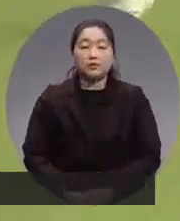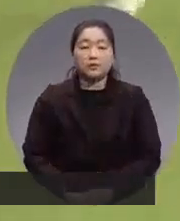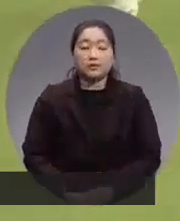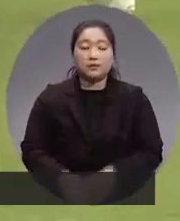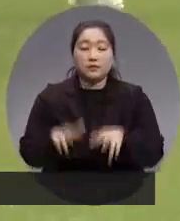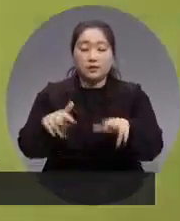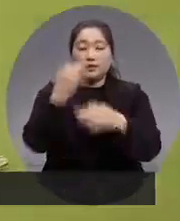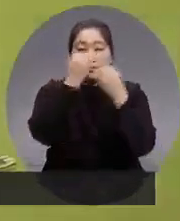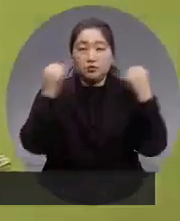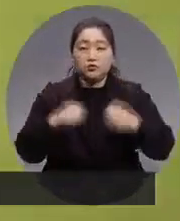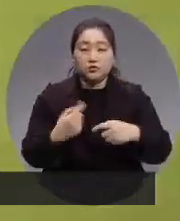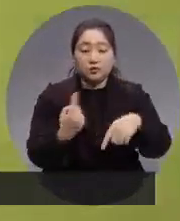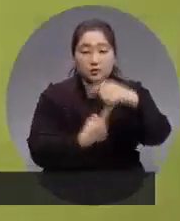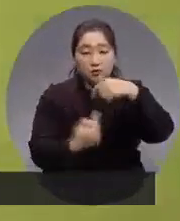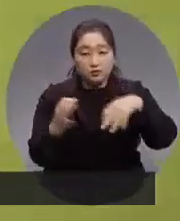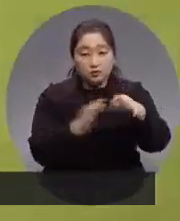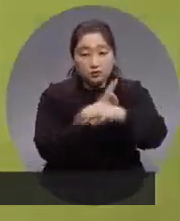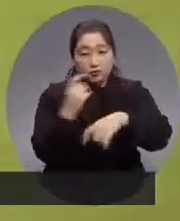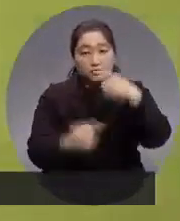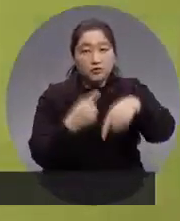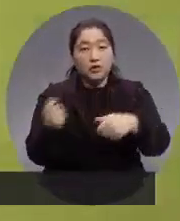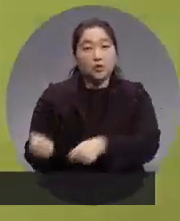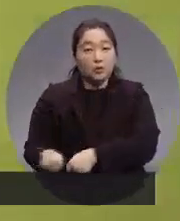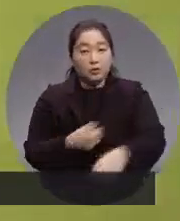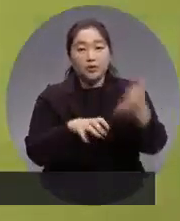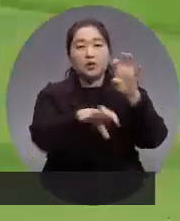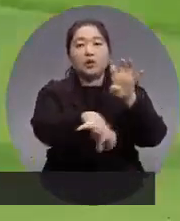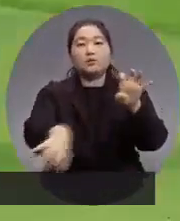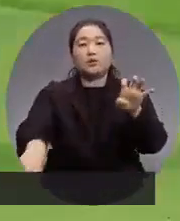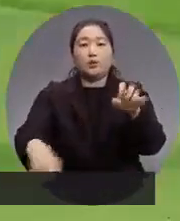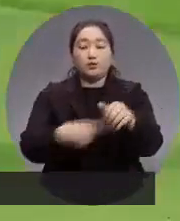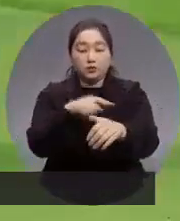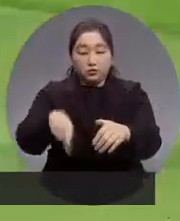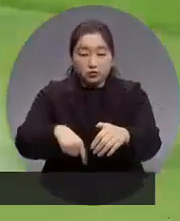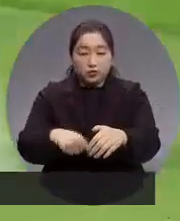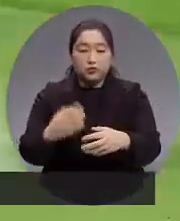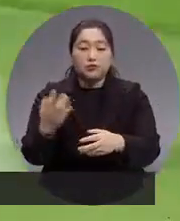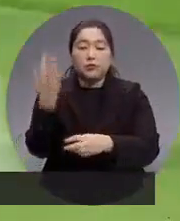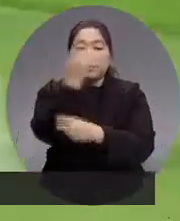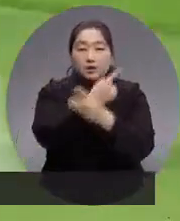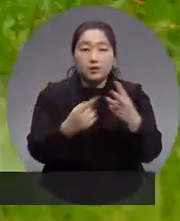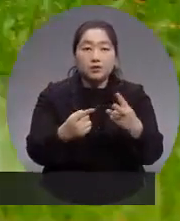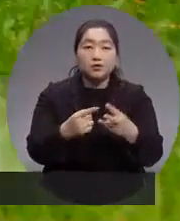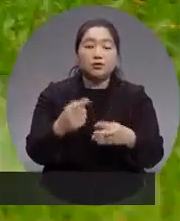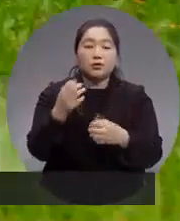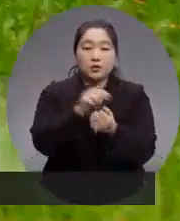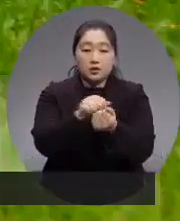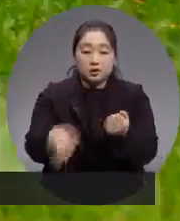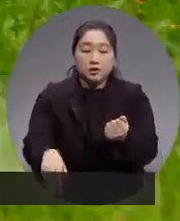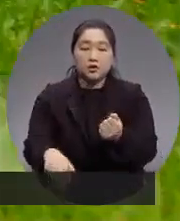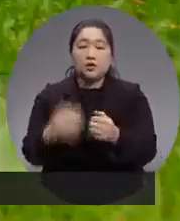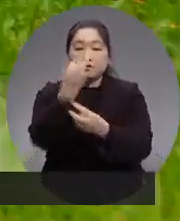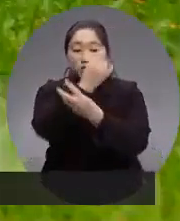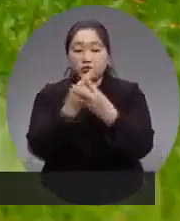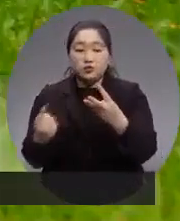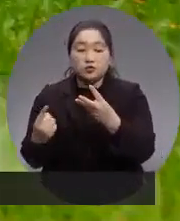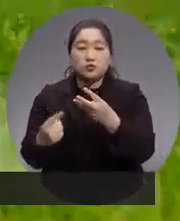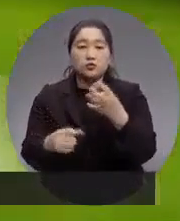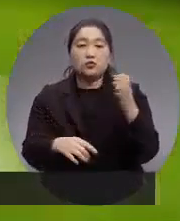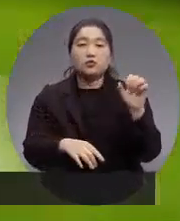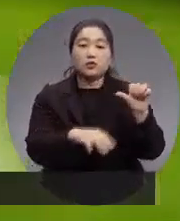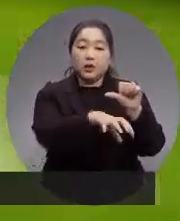현재 충북에서 영업 중인 골프장은 모두 40곳. 이 가운데 청주 그랜드와 진천 철룡, 충주 스타 등